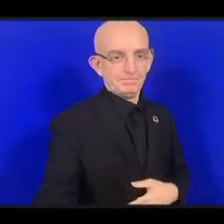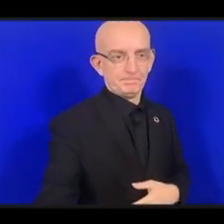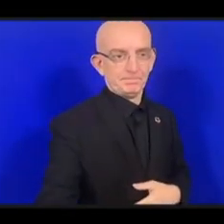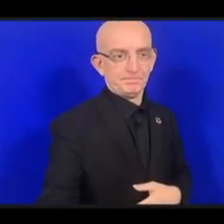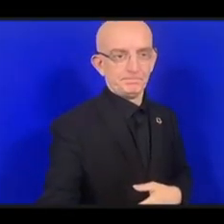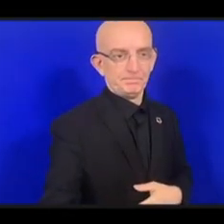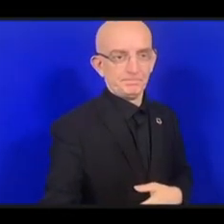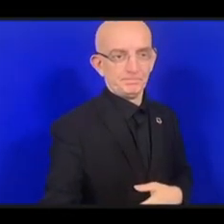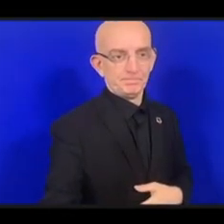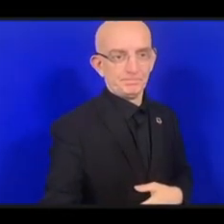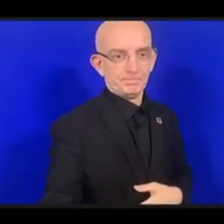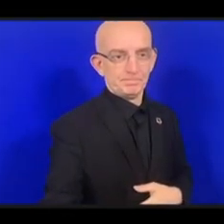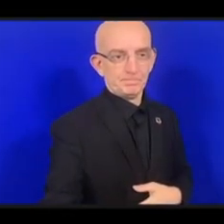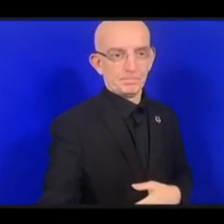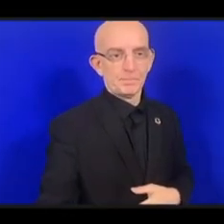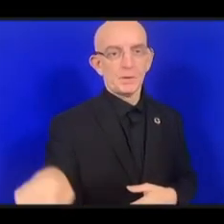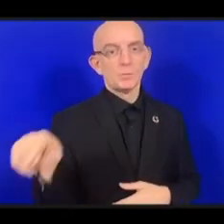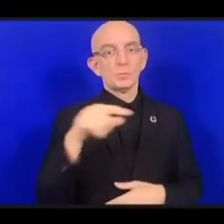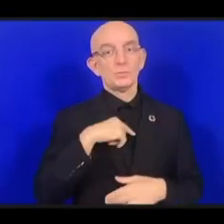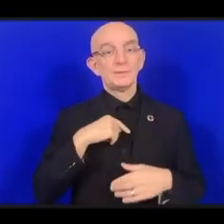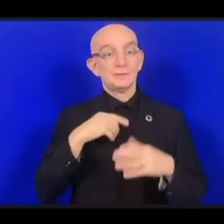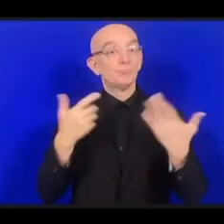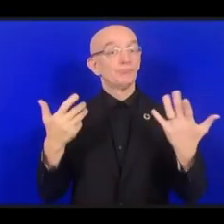Mori Senhan，